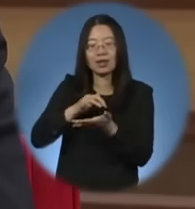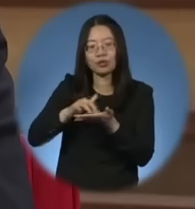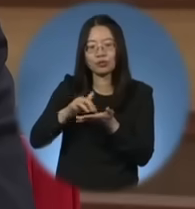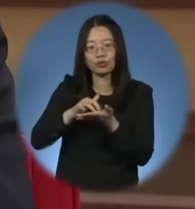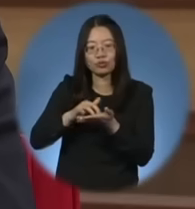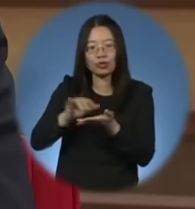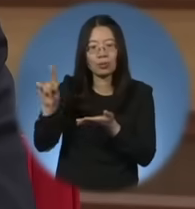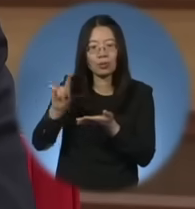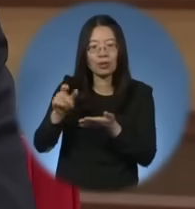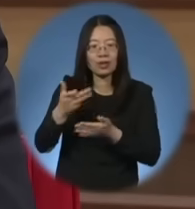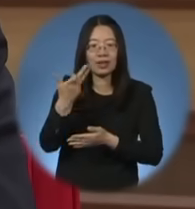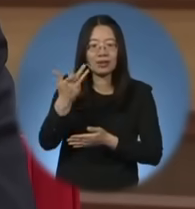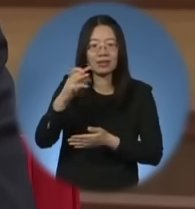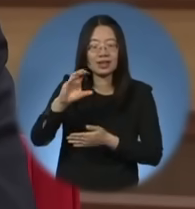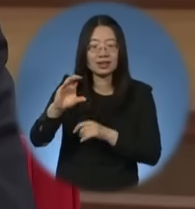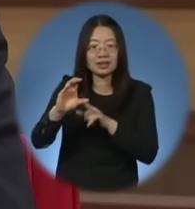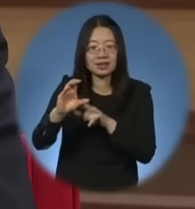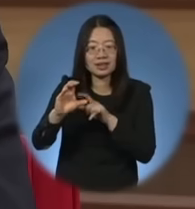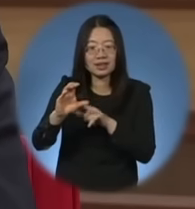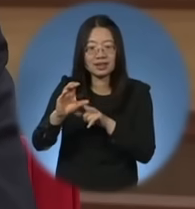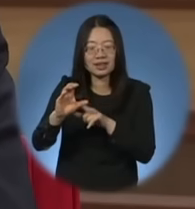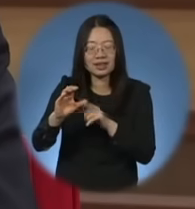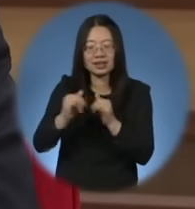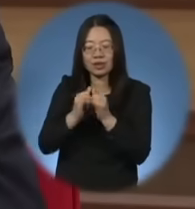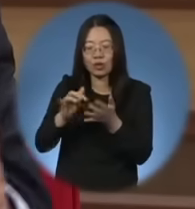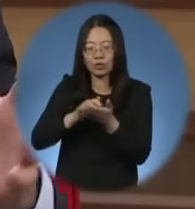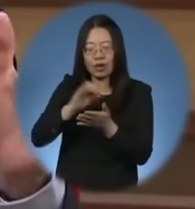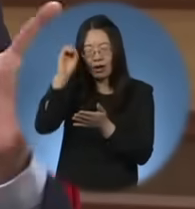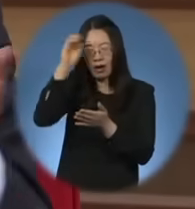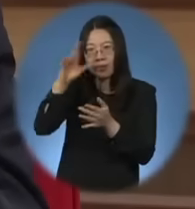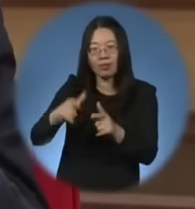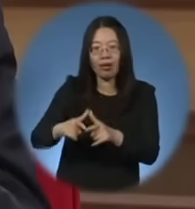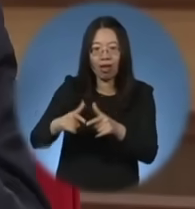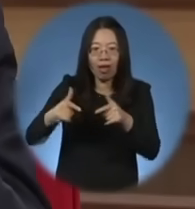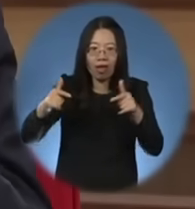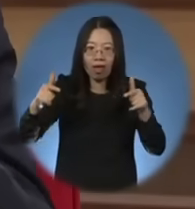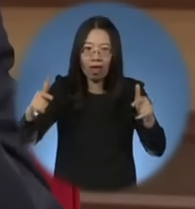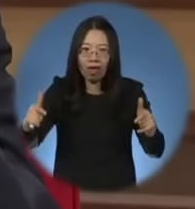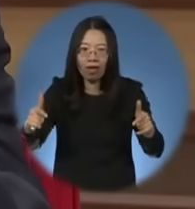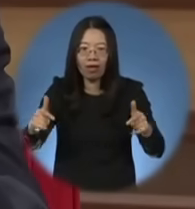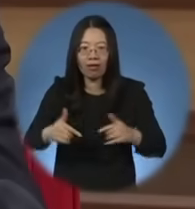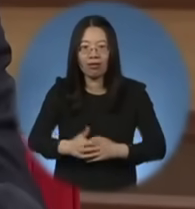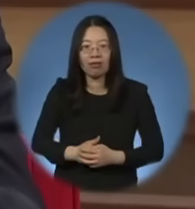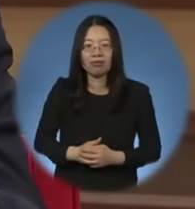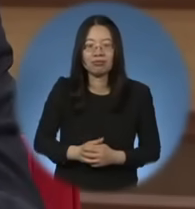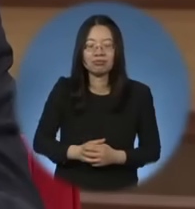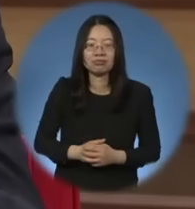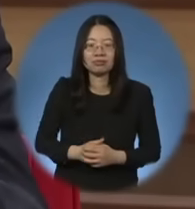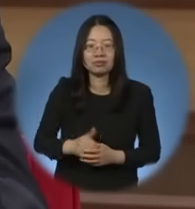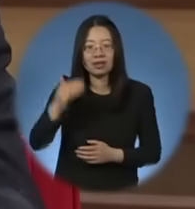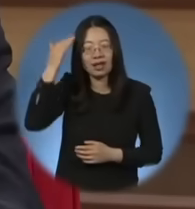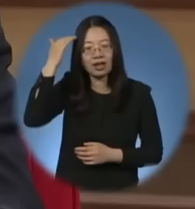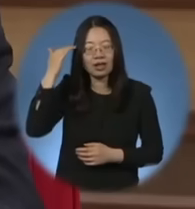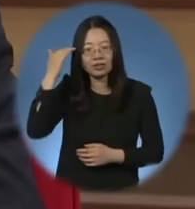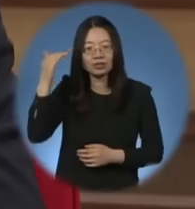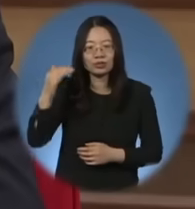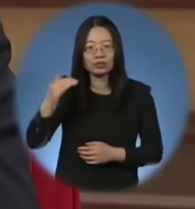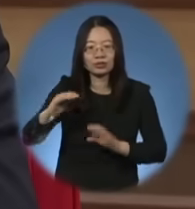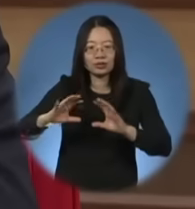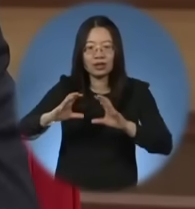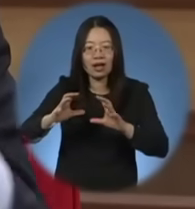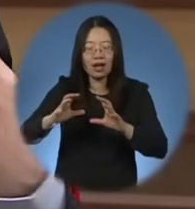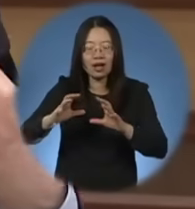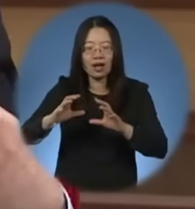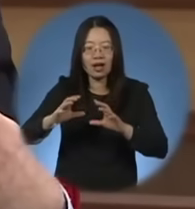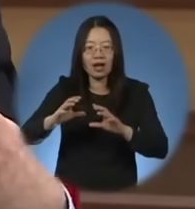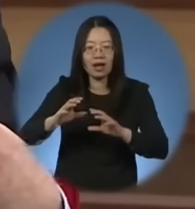인구 그 18세기 들어가면서 인구가 꽉 잤어요이 한국 땅에다가 한국 판도가